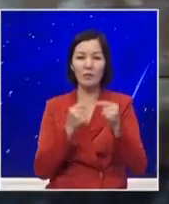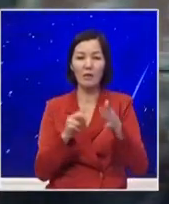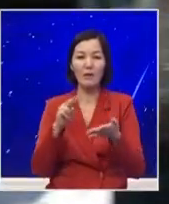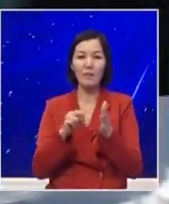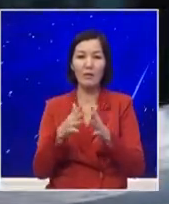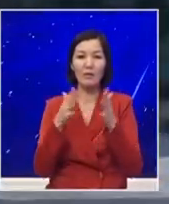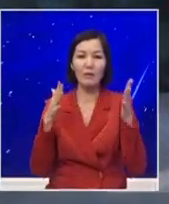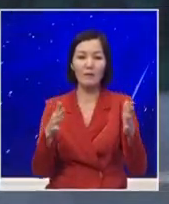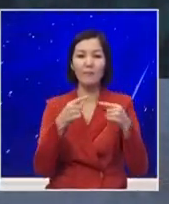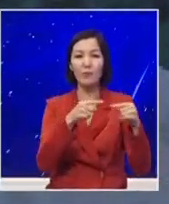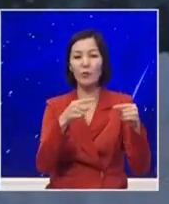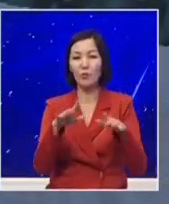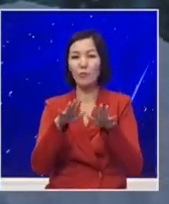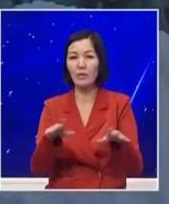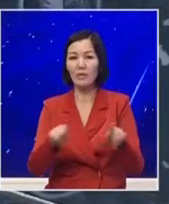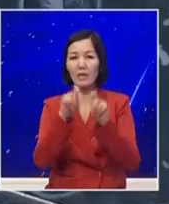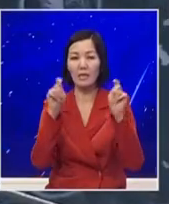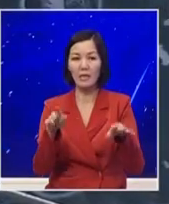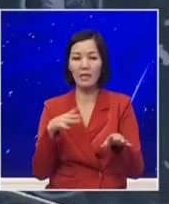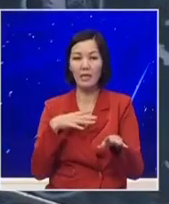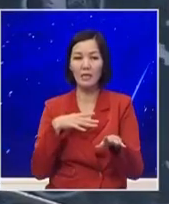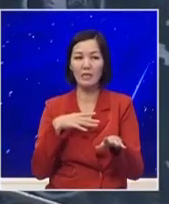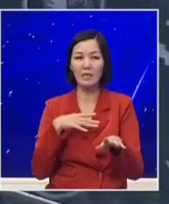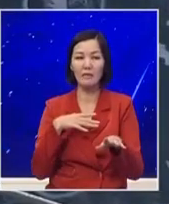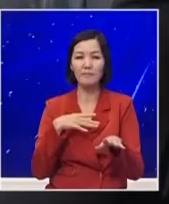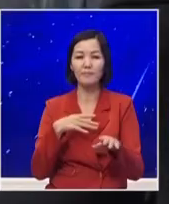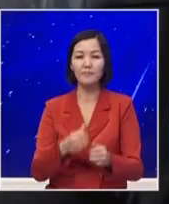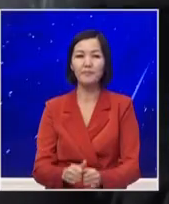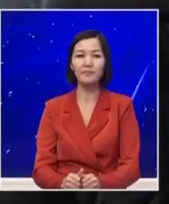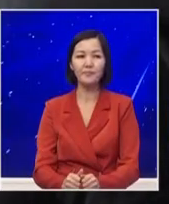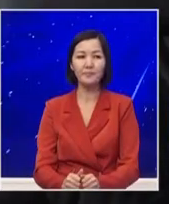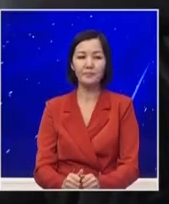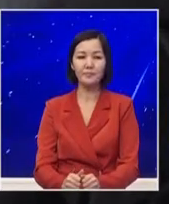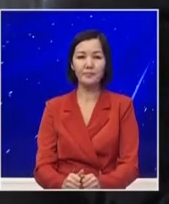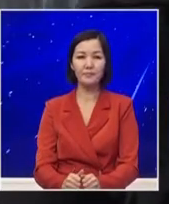планирует расширение площади и закупку специальных атрибутов для стрельбы.